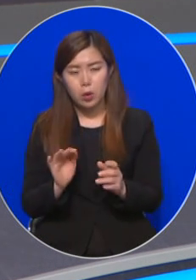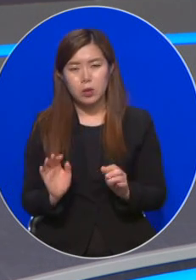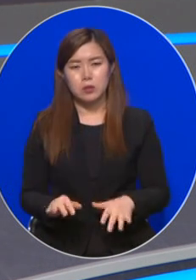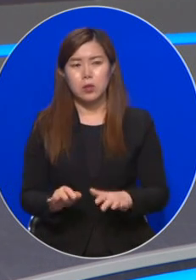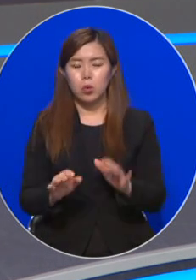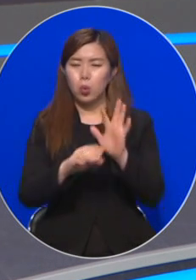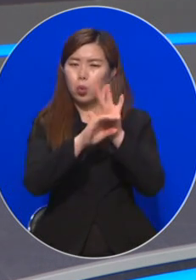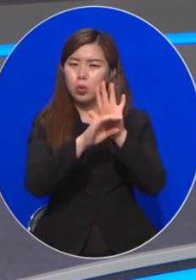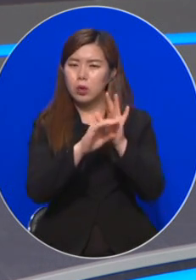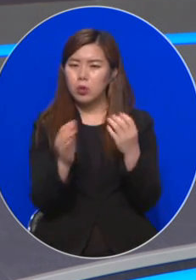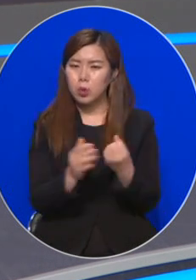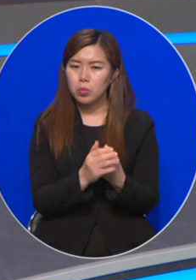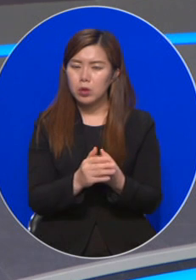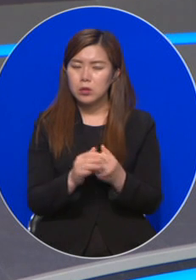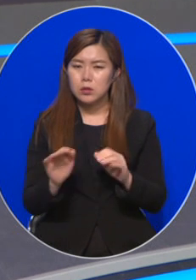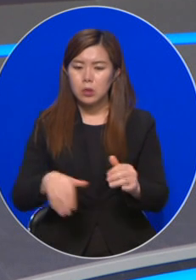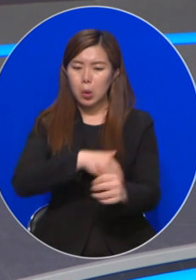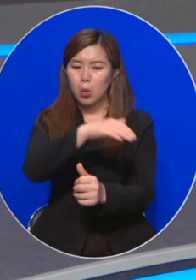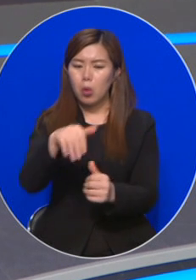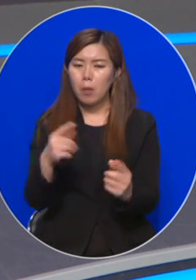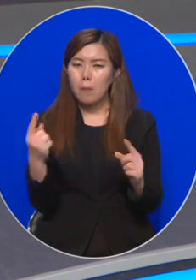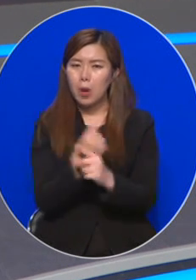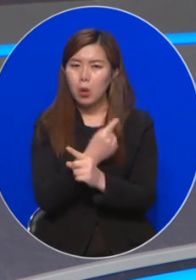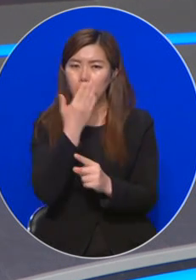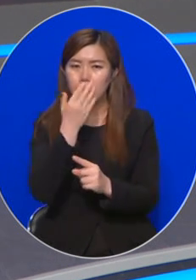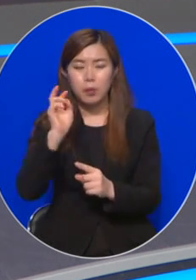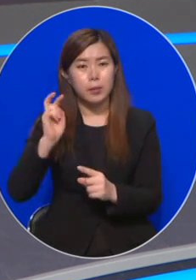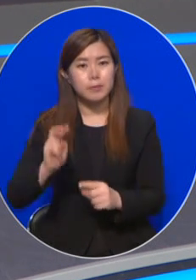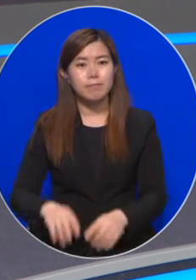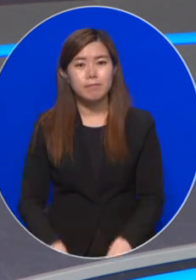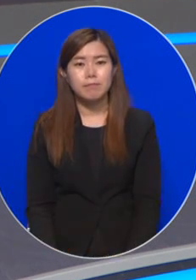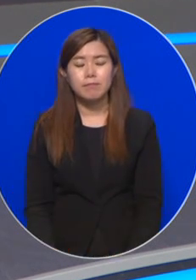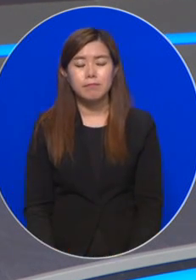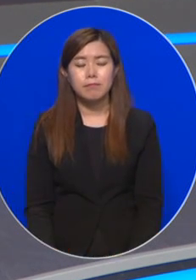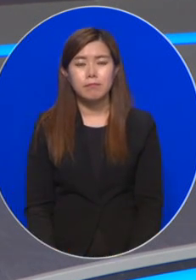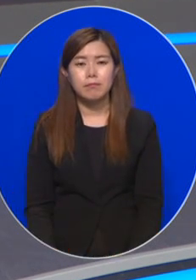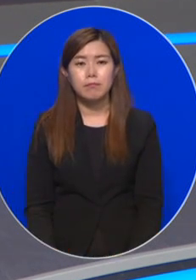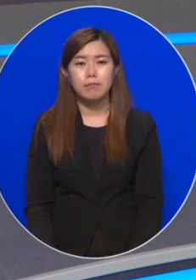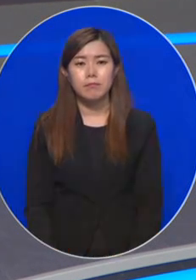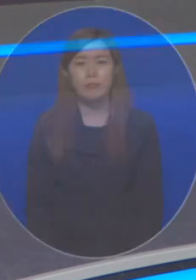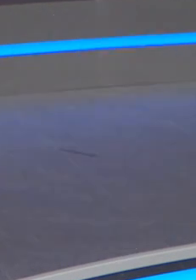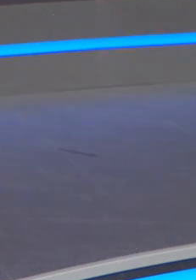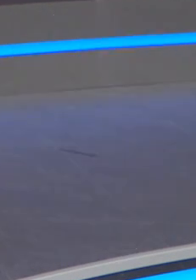코로나19가 이런 풍경까지 바꿔놓을까요? 지금까지 뉴스링크였습니다.